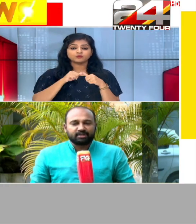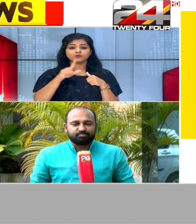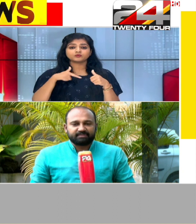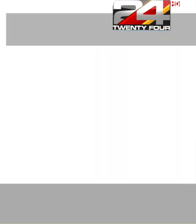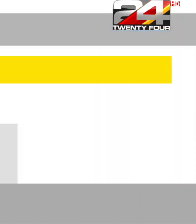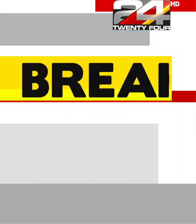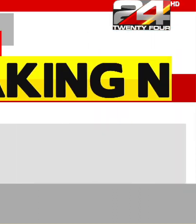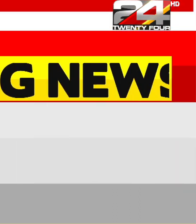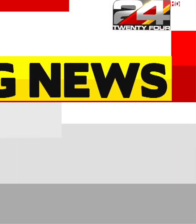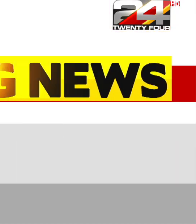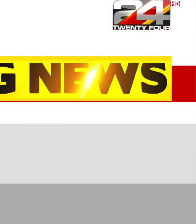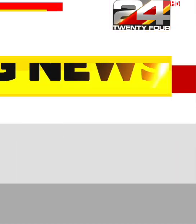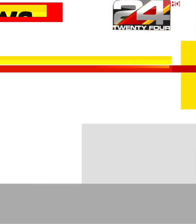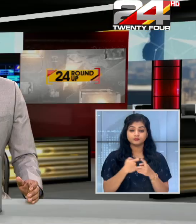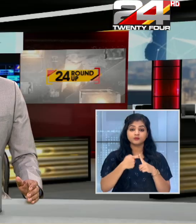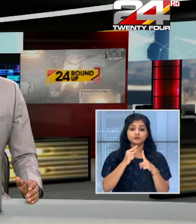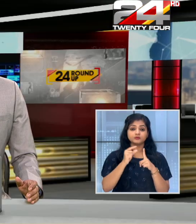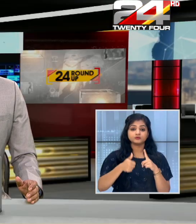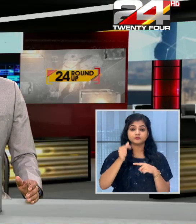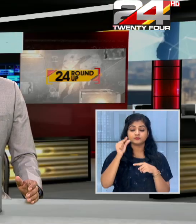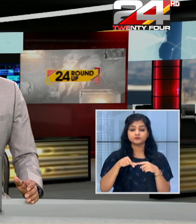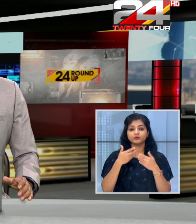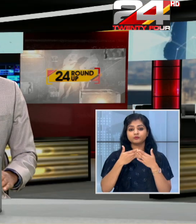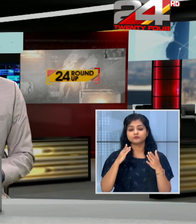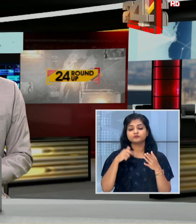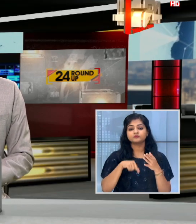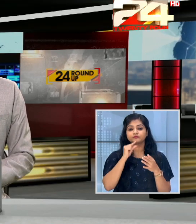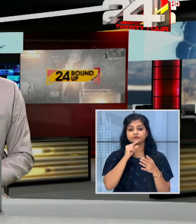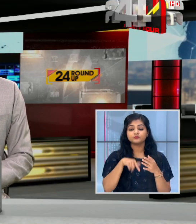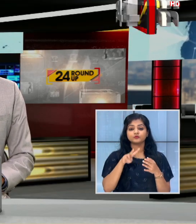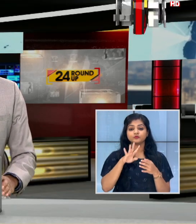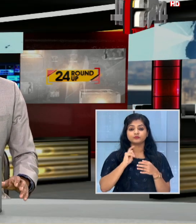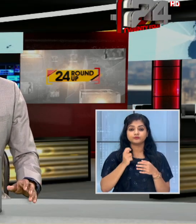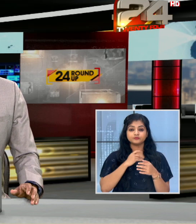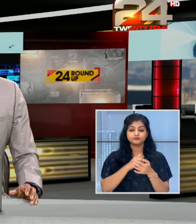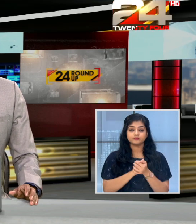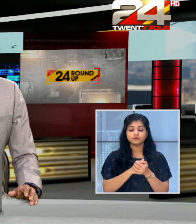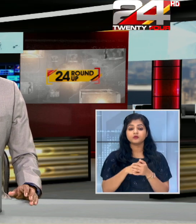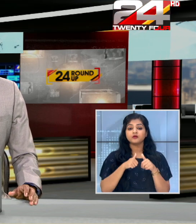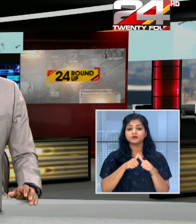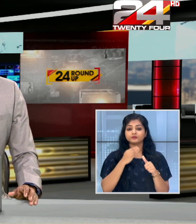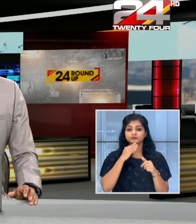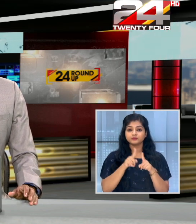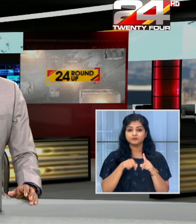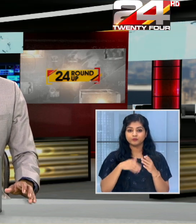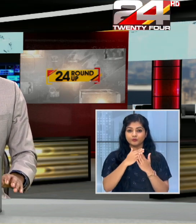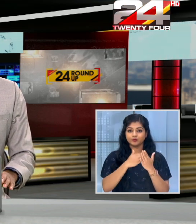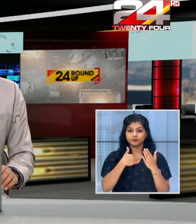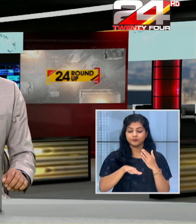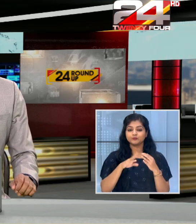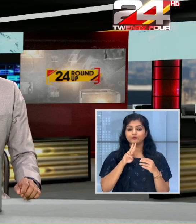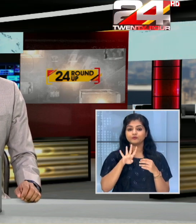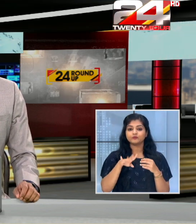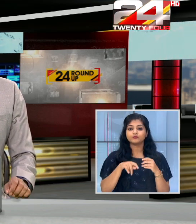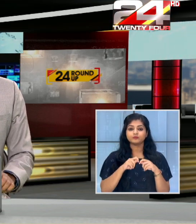ഒരു കോൺഗ്രസ് അധ്യക്ഷൻ കെ സുധാകരൻ മനസ്സ് തുറന്നിരിക്കുകയാണ് 24-നോട് 24-ന്റെ ആൻസർ പ്ലീസിലാണ് അദ്ദേഹം. തന്നുമായി ബന്ധപ്പെട്ട